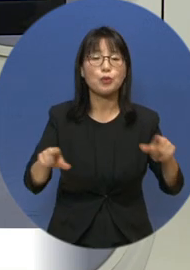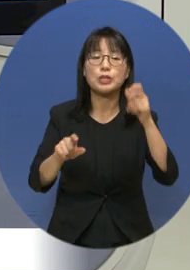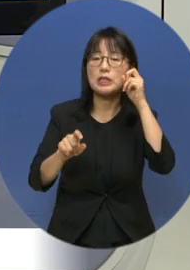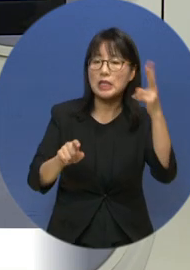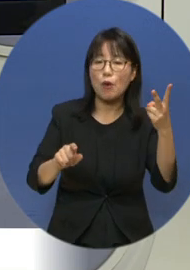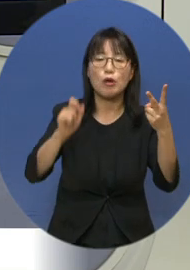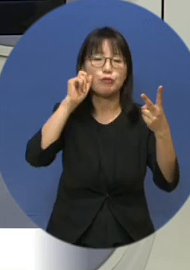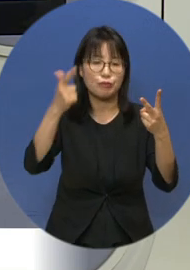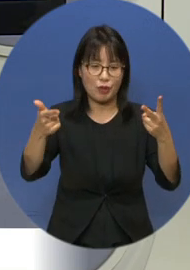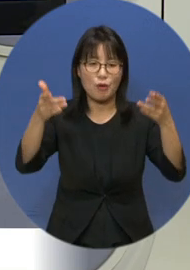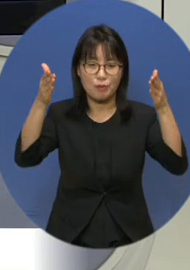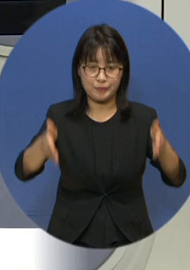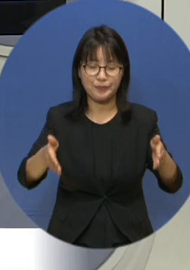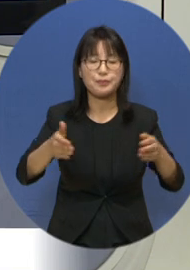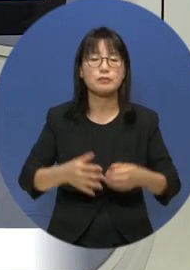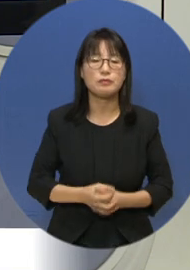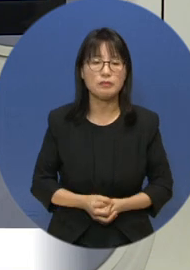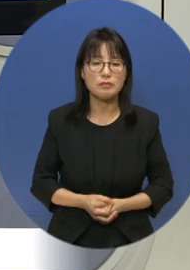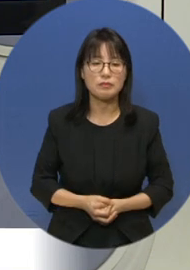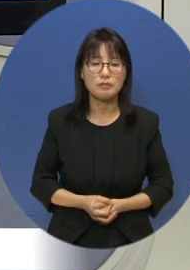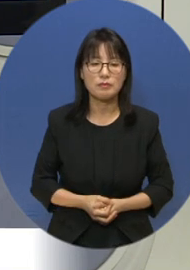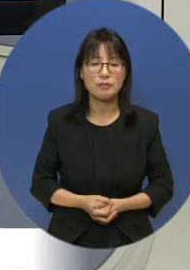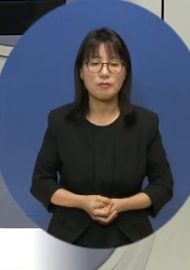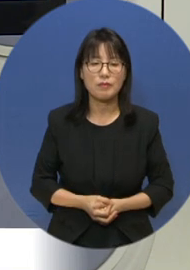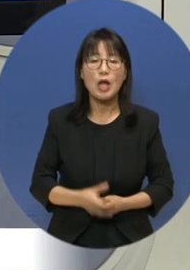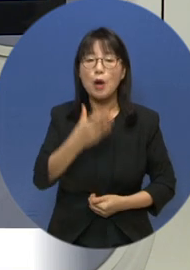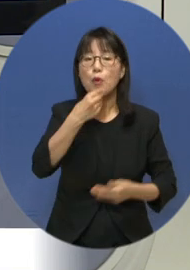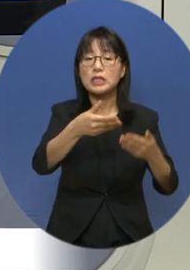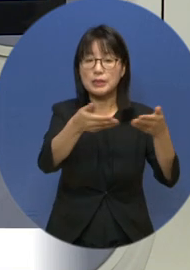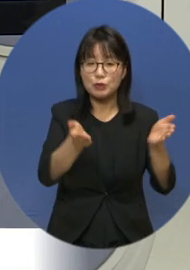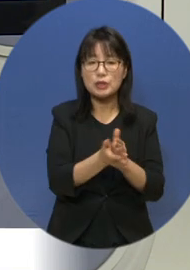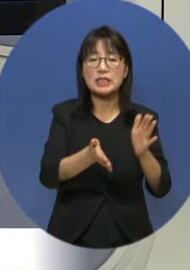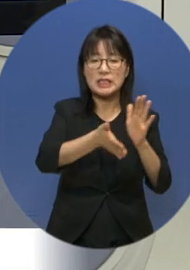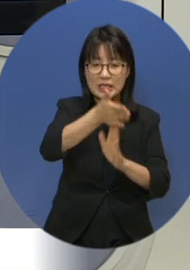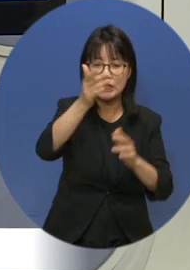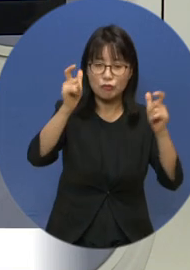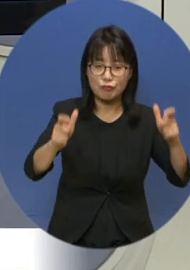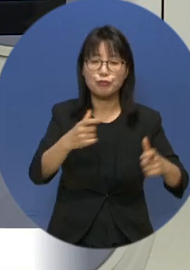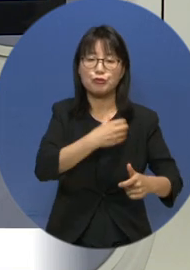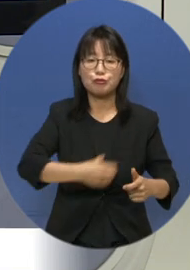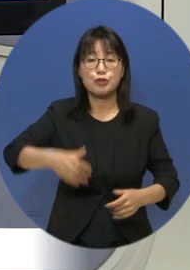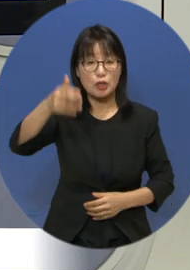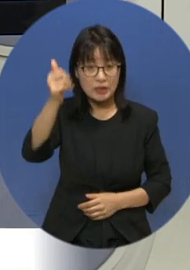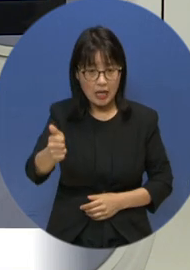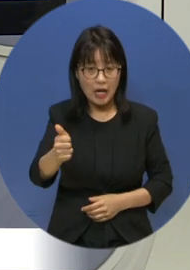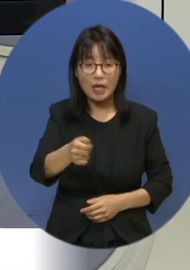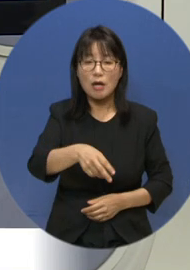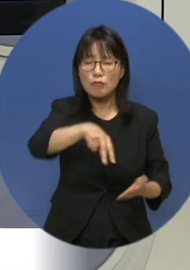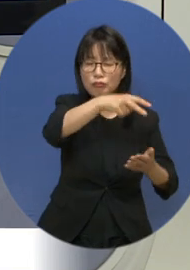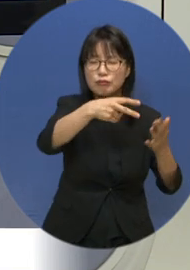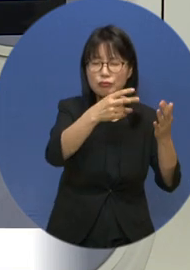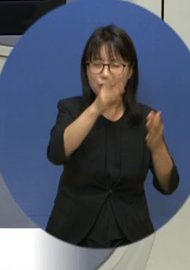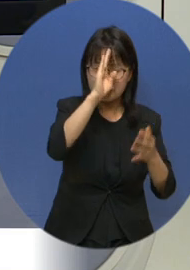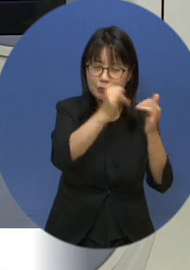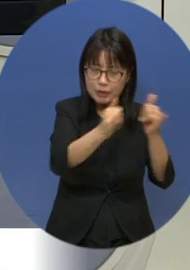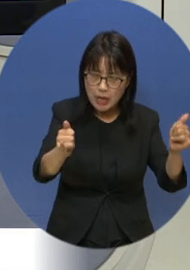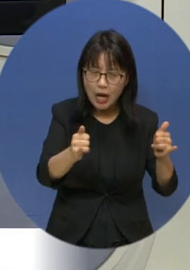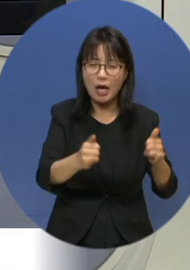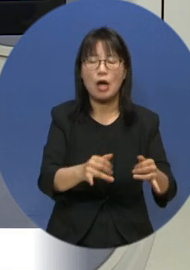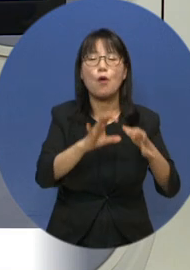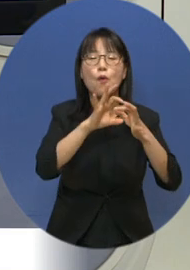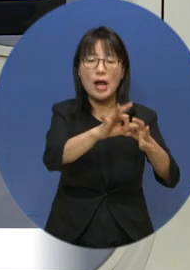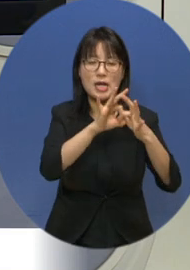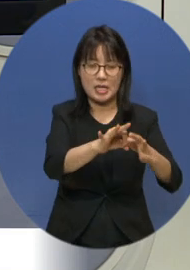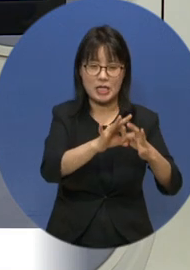6개월이 소요될 예정 인데요 또한 복지부 늘 시 군 구청장의 행려 관자를 행정상 관리 주소로